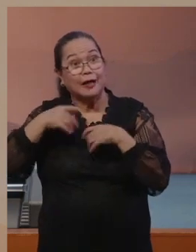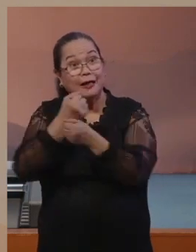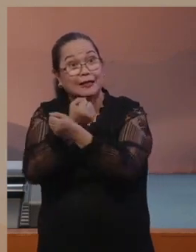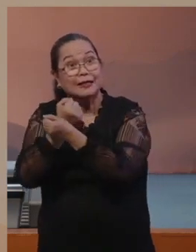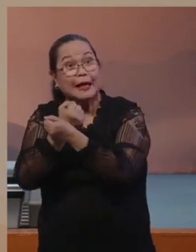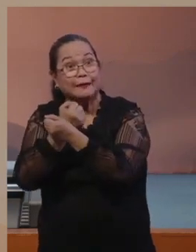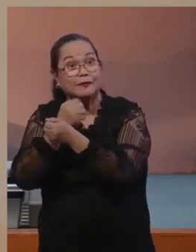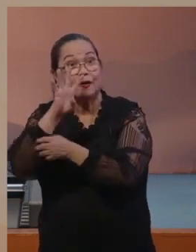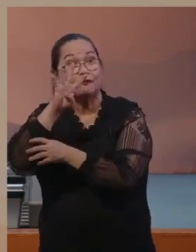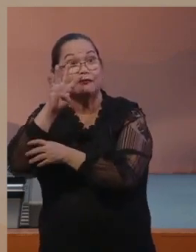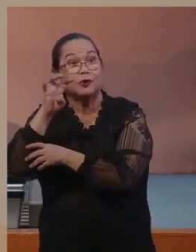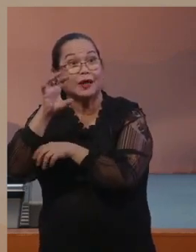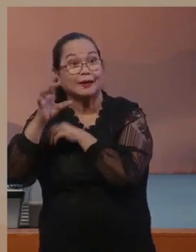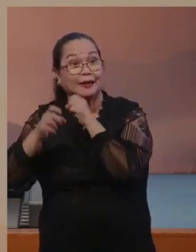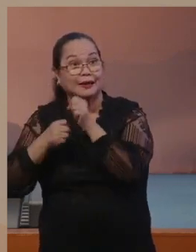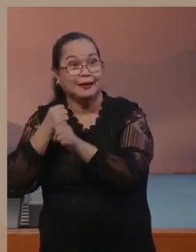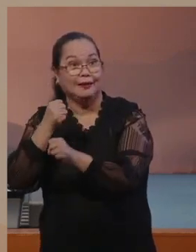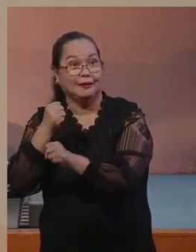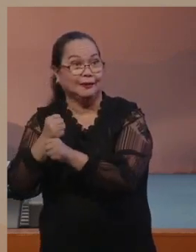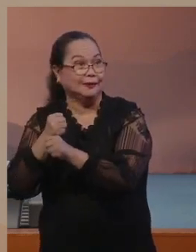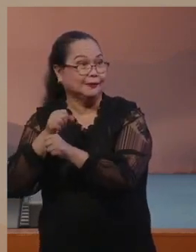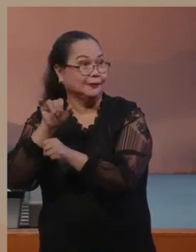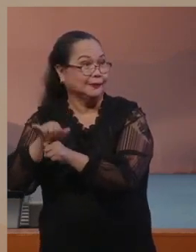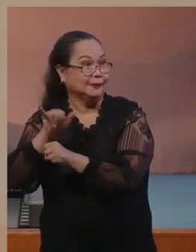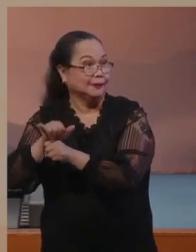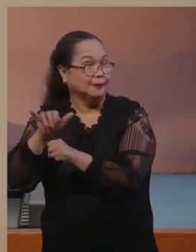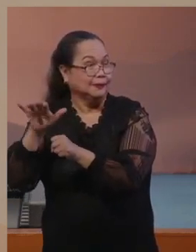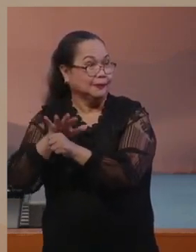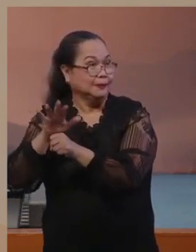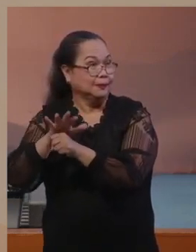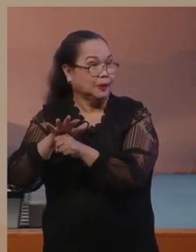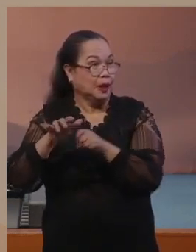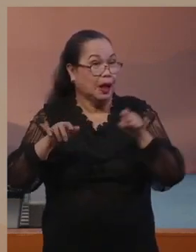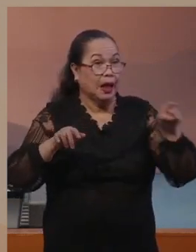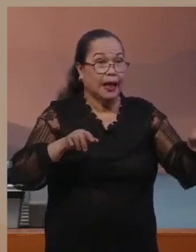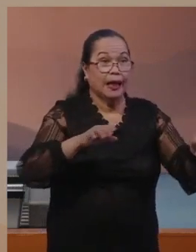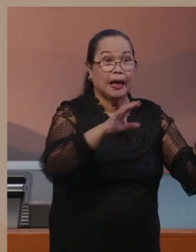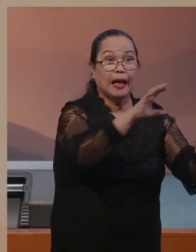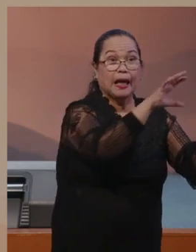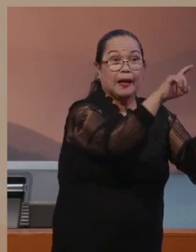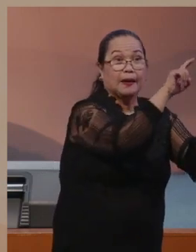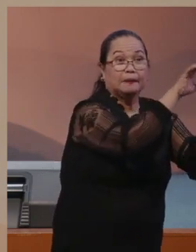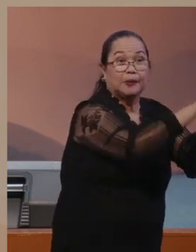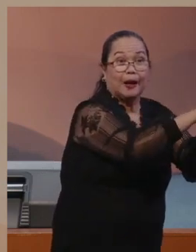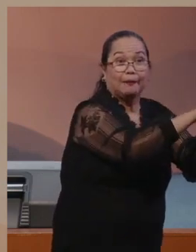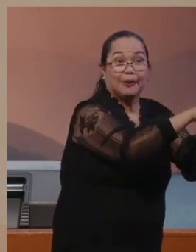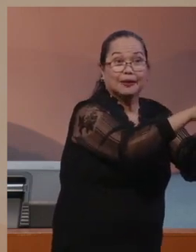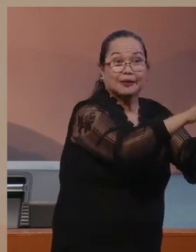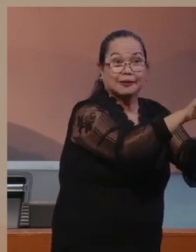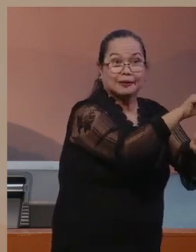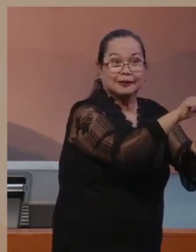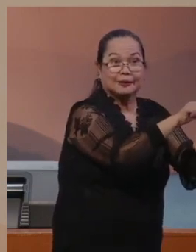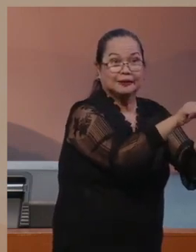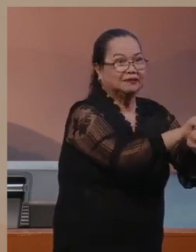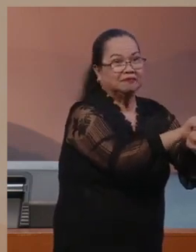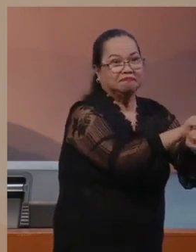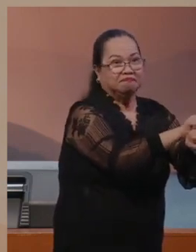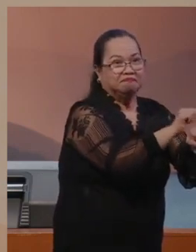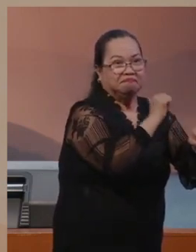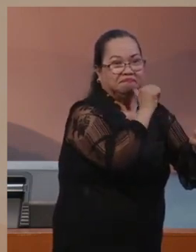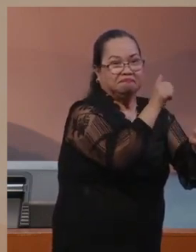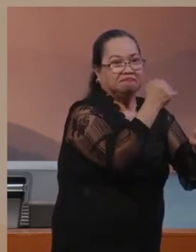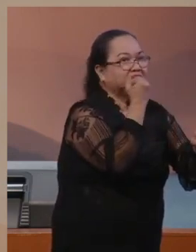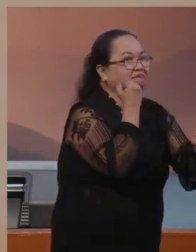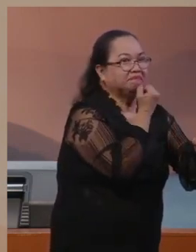wala pong laman yung Kanaan, yun po ay napuno ng mga pagano. Mga Hittites,